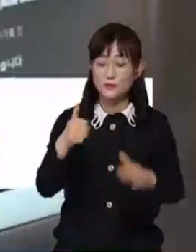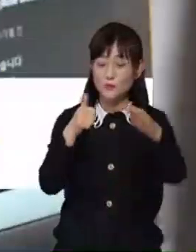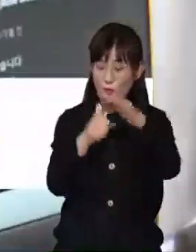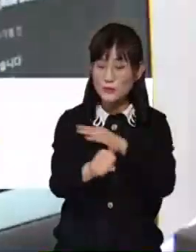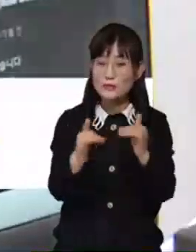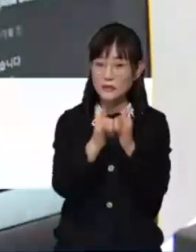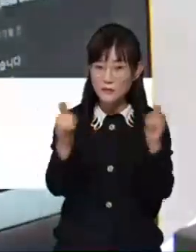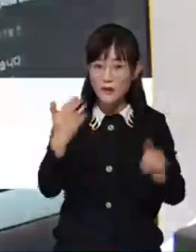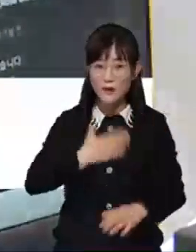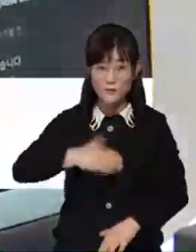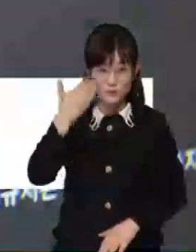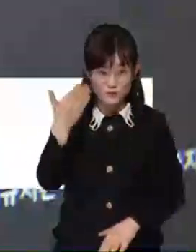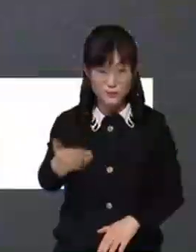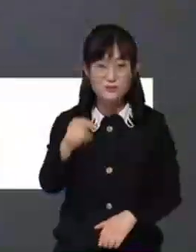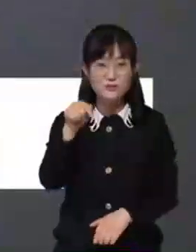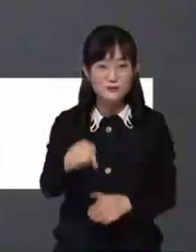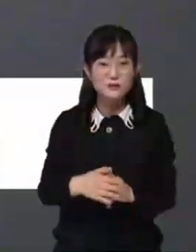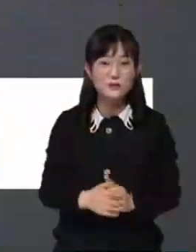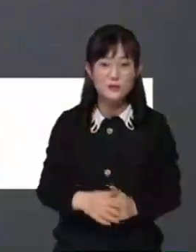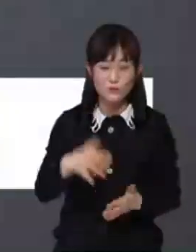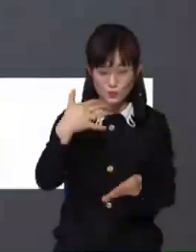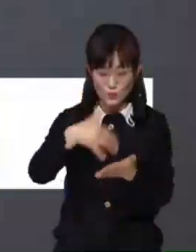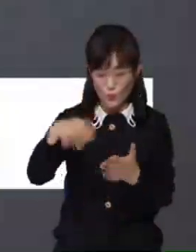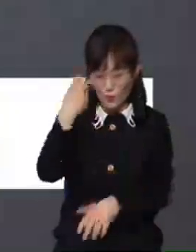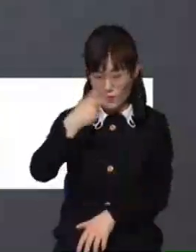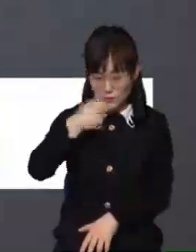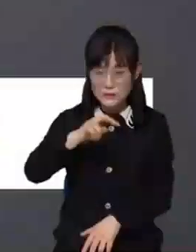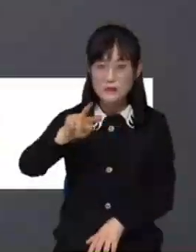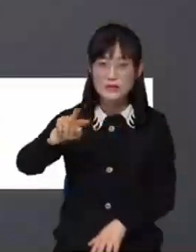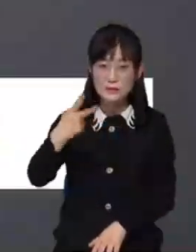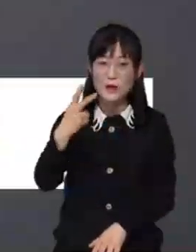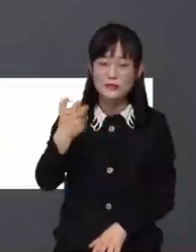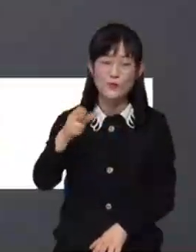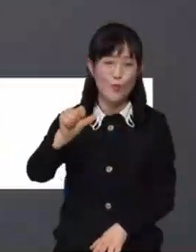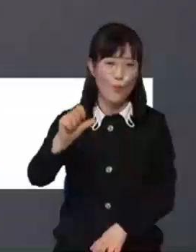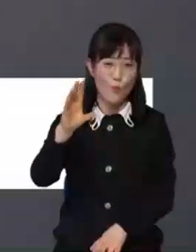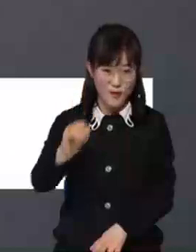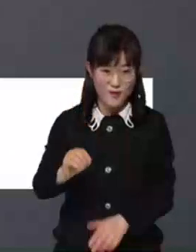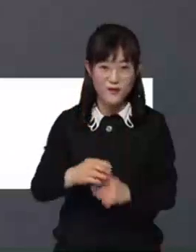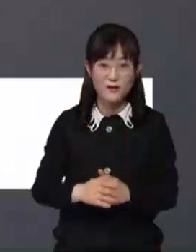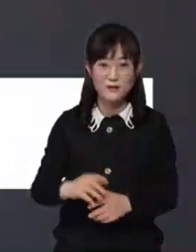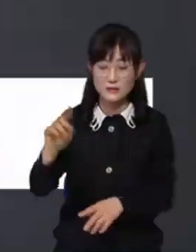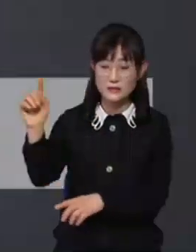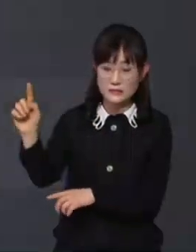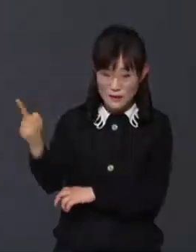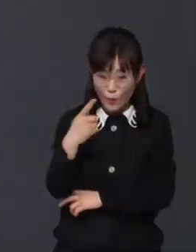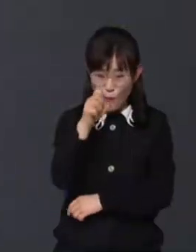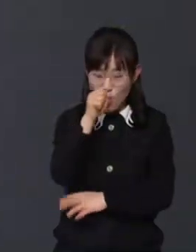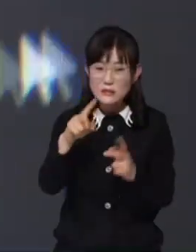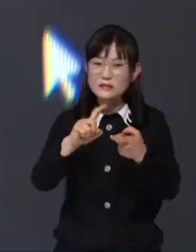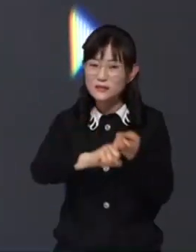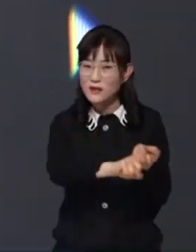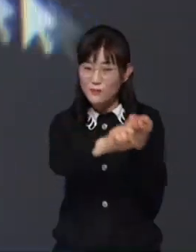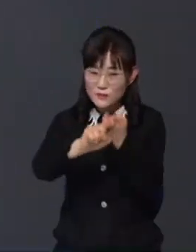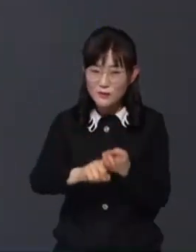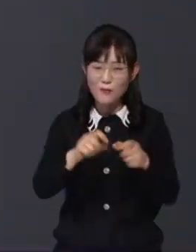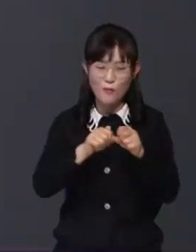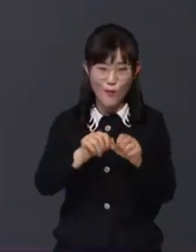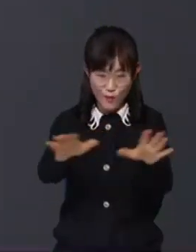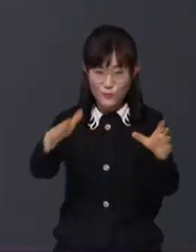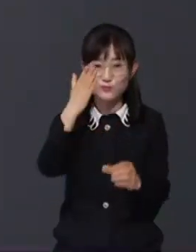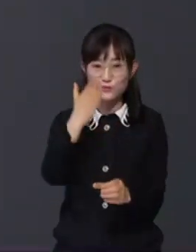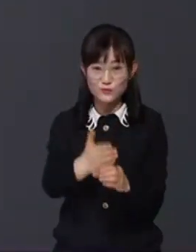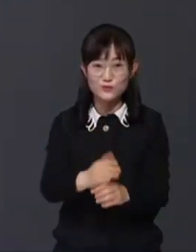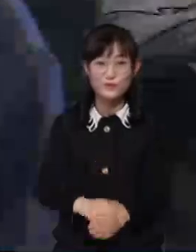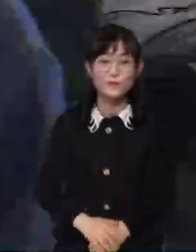소개하는 야구 인물 사전은 최다조회수 275만 회를 기록하며 야구팬들 사이에서 입소문을 타고 있습니다